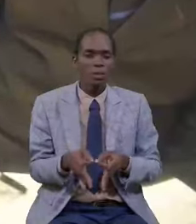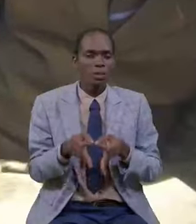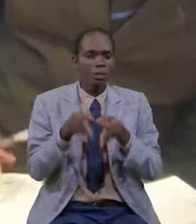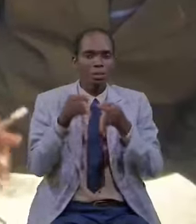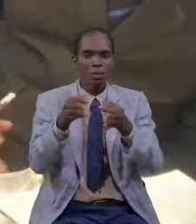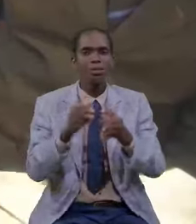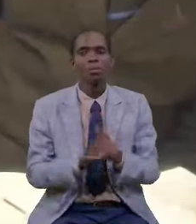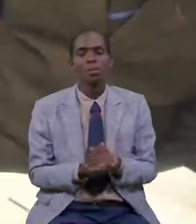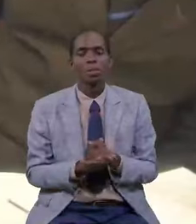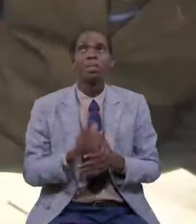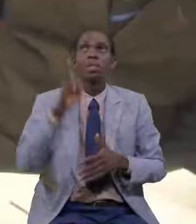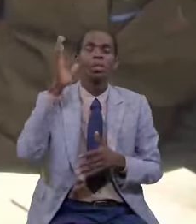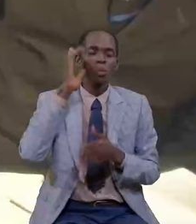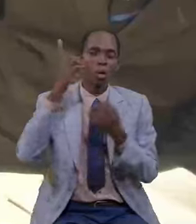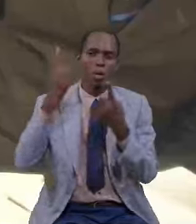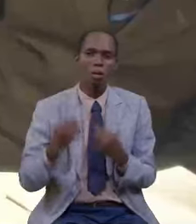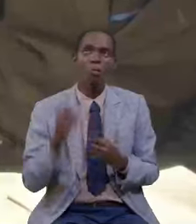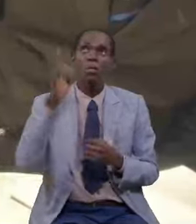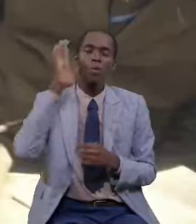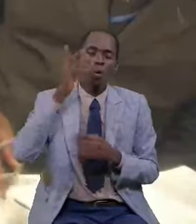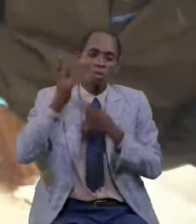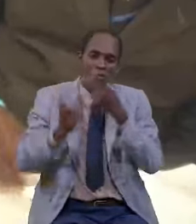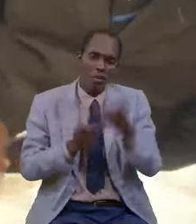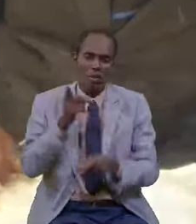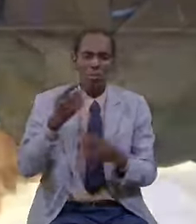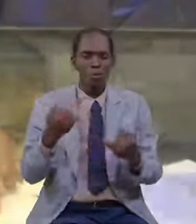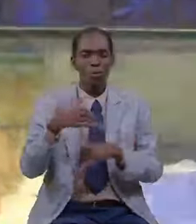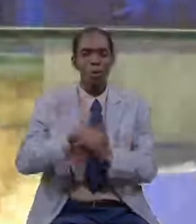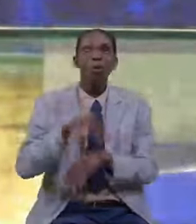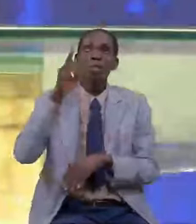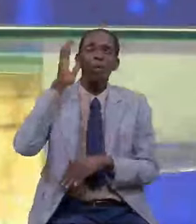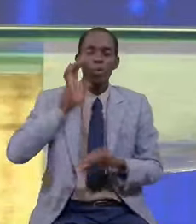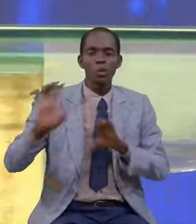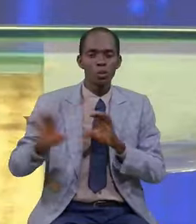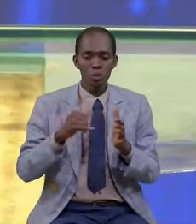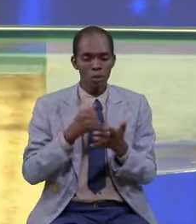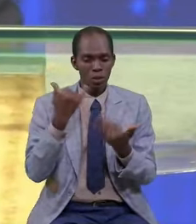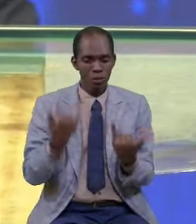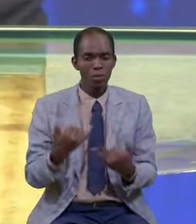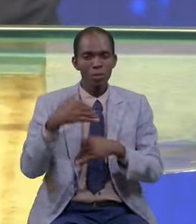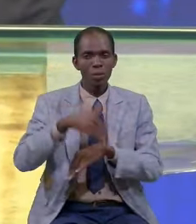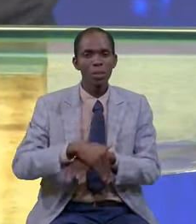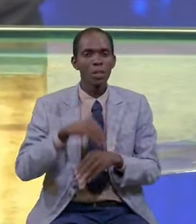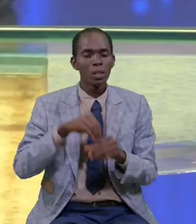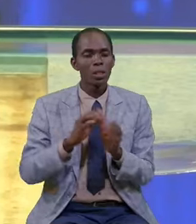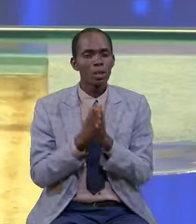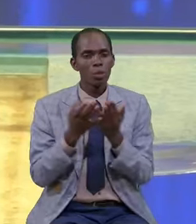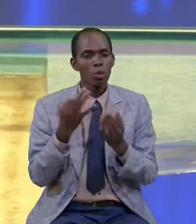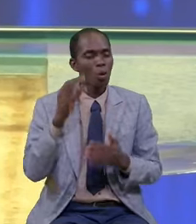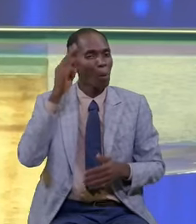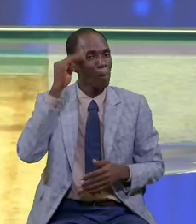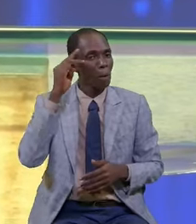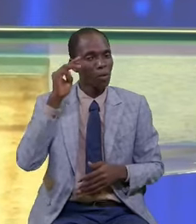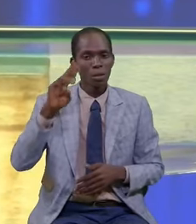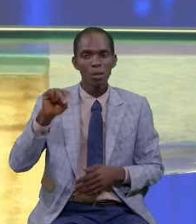pas. Il viendra ce soir, il vous visitera ce soir, il le fera pour vous ce soir. Matthieu au